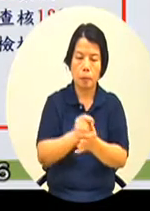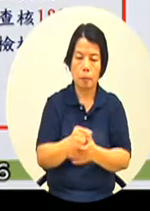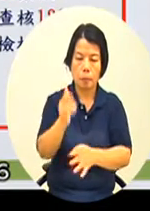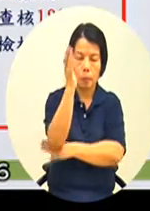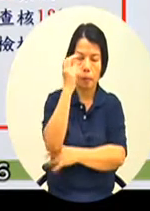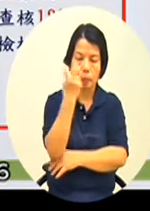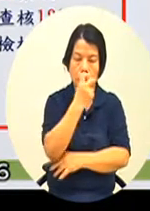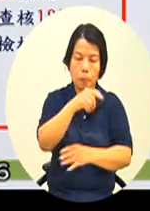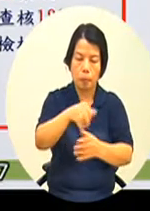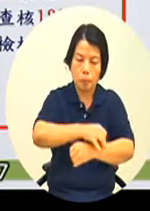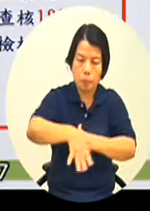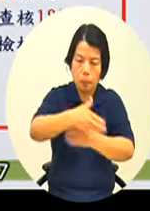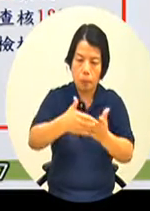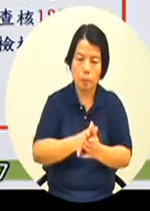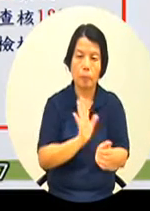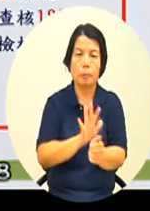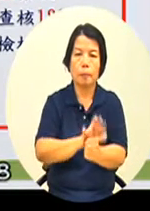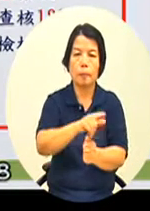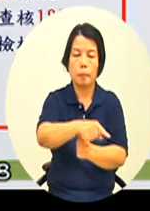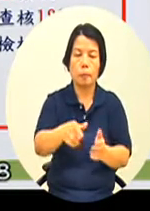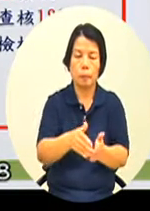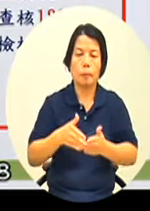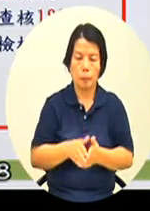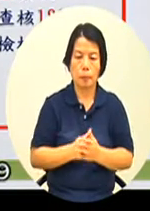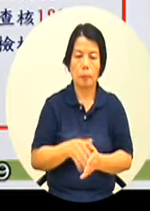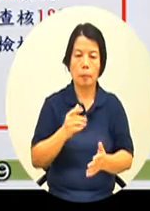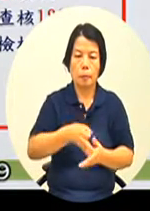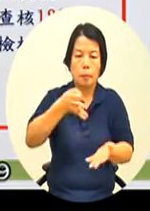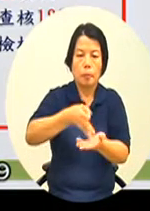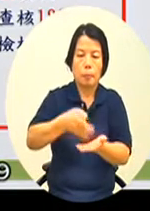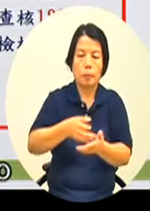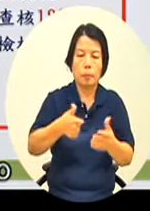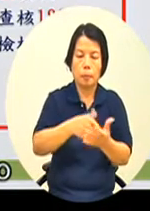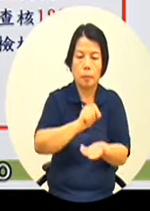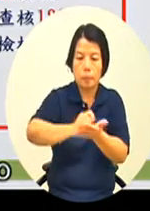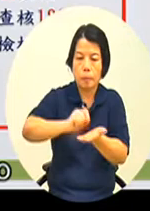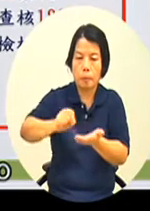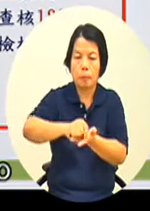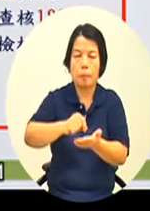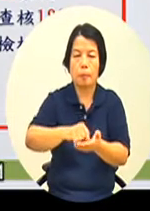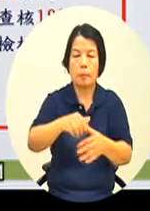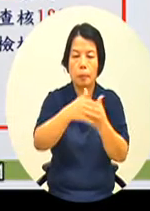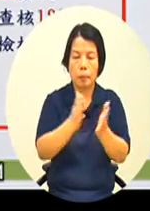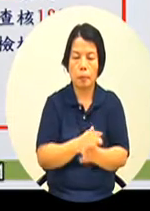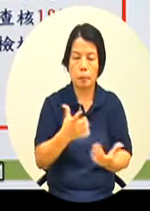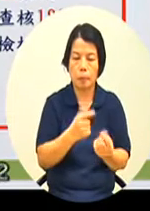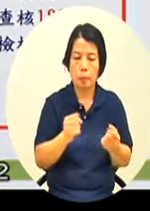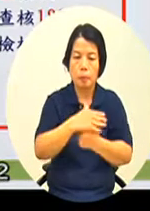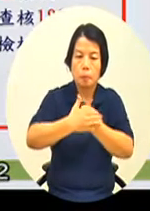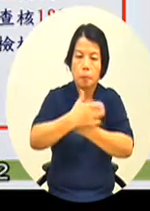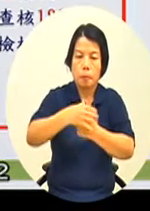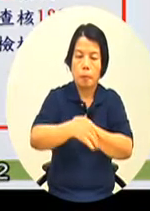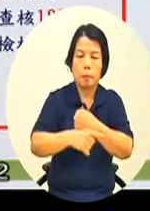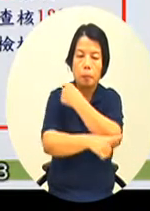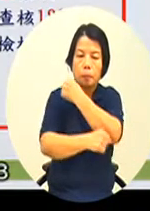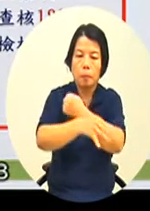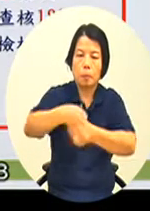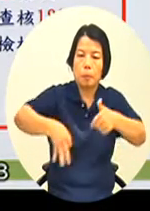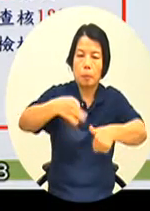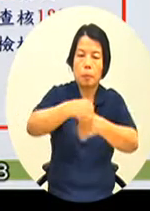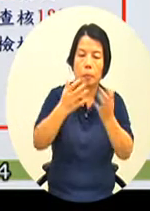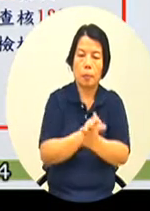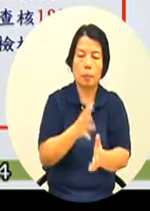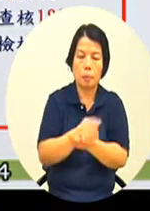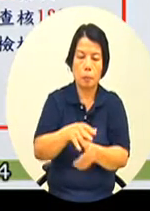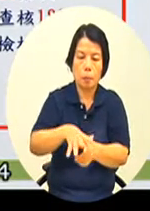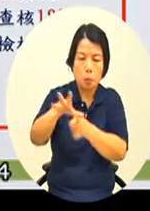构来协助机关办理既领标单、保管底价，以及针对于开标评审的过程，来实施录音、录影